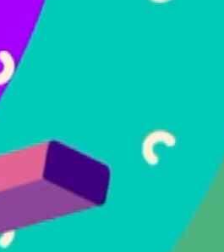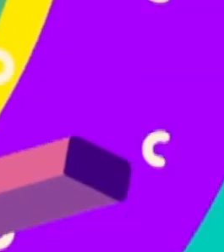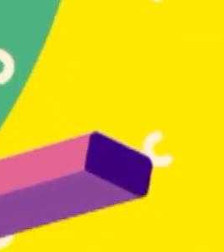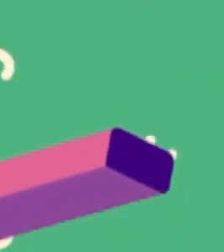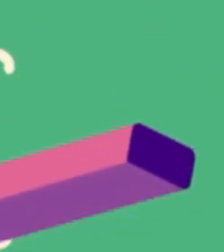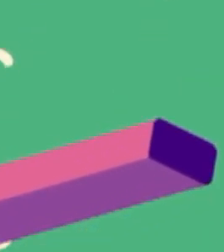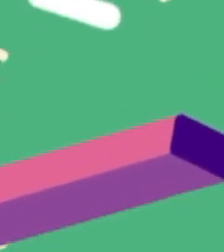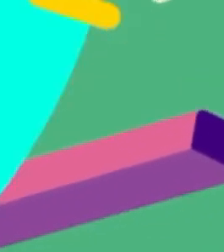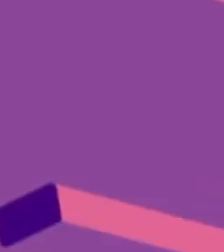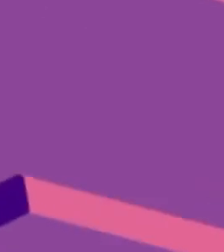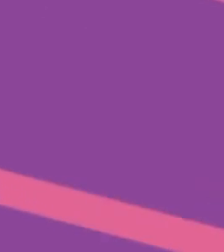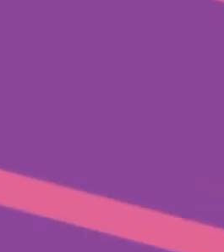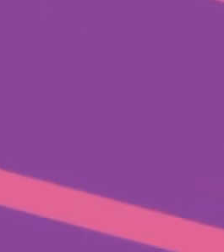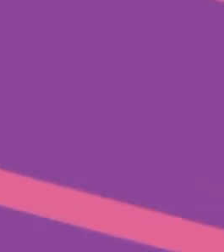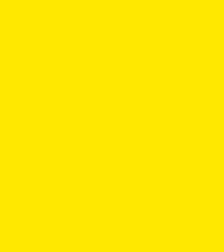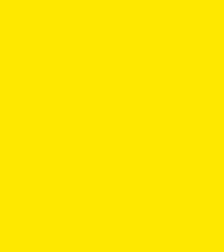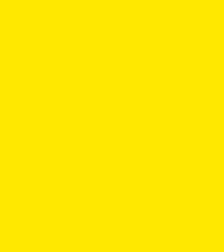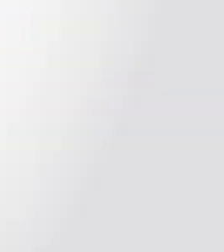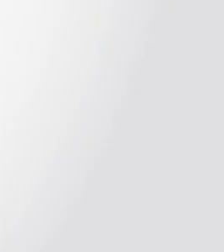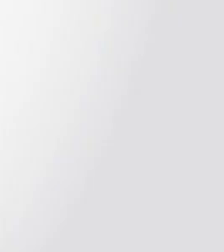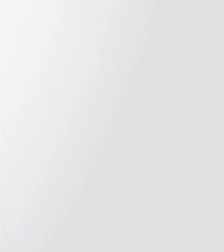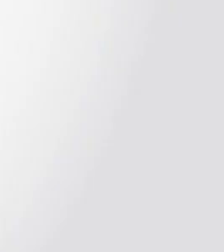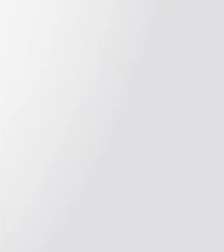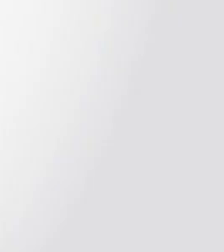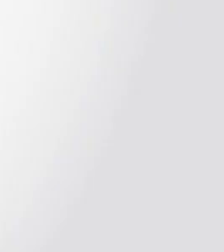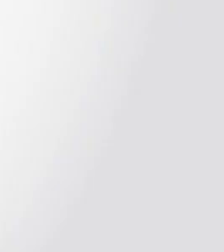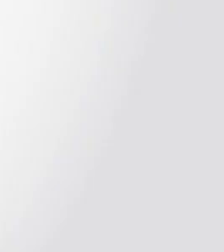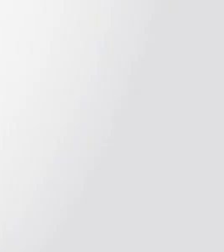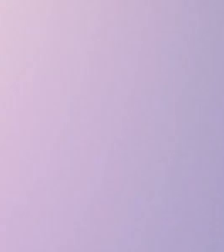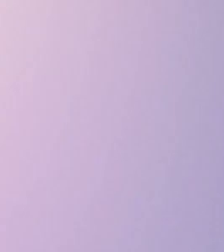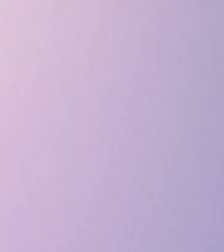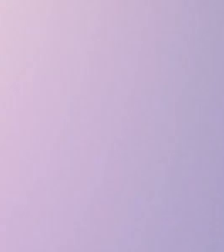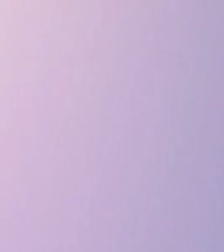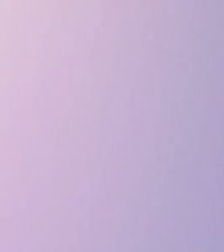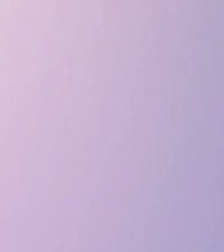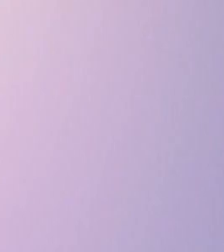Indonesia bidik TV GPM